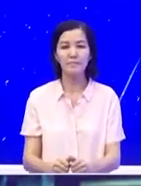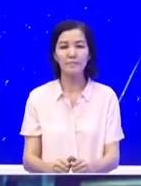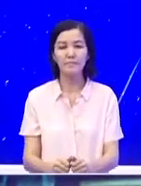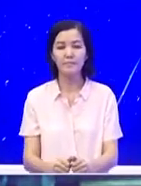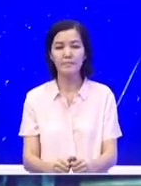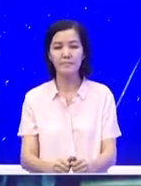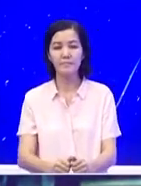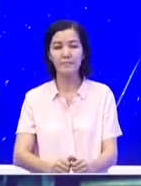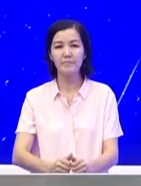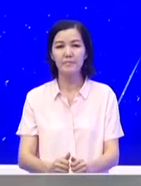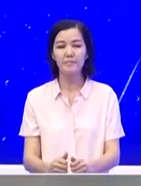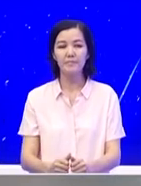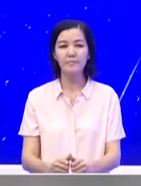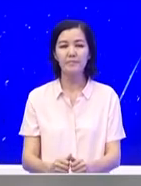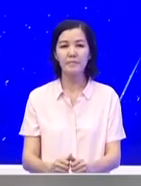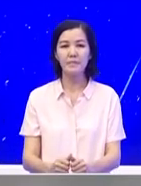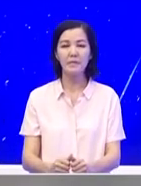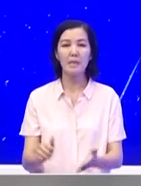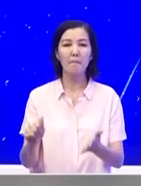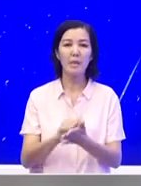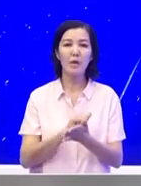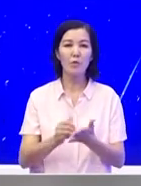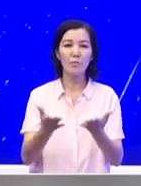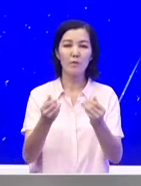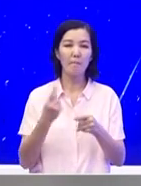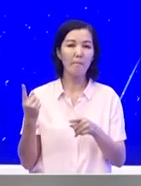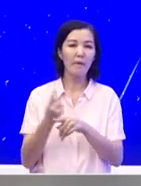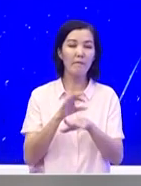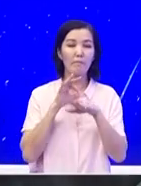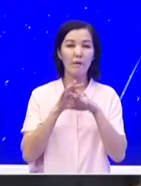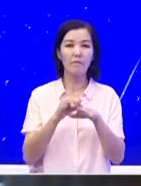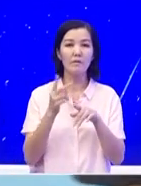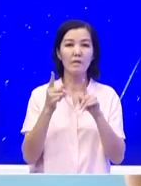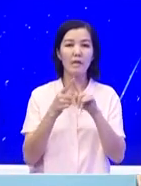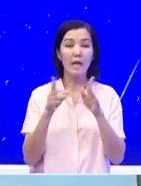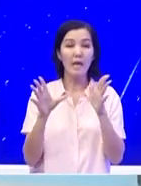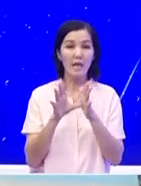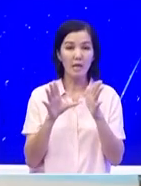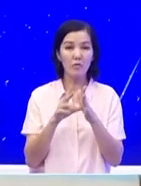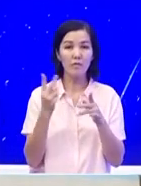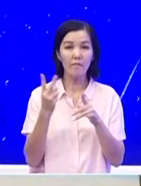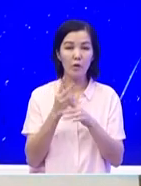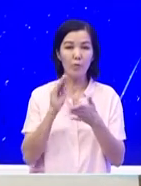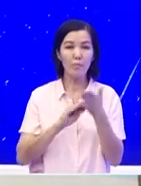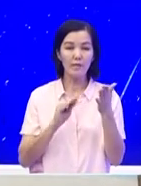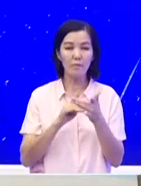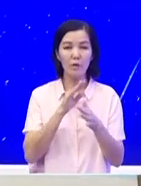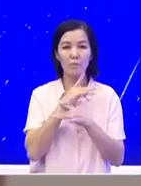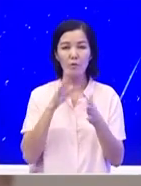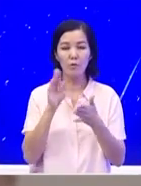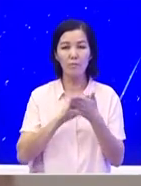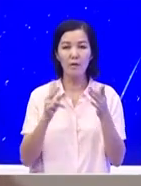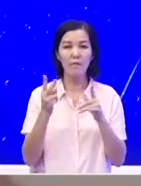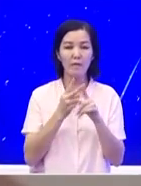Анора Магильдинов. Прием документов впервые проводится двумя способами – электронно и письменно. Большинство родителей выбирает